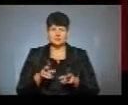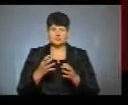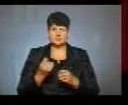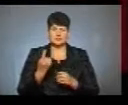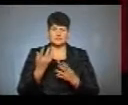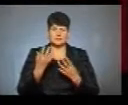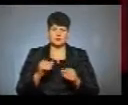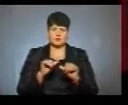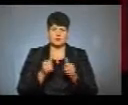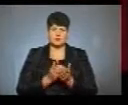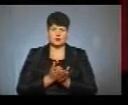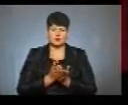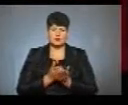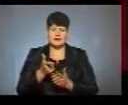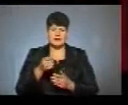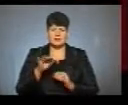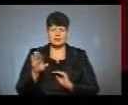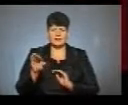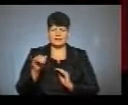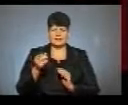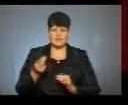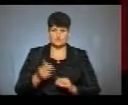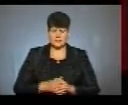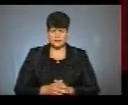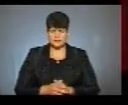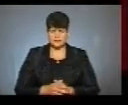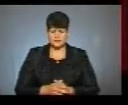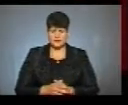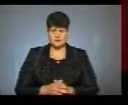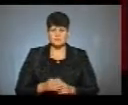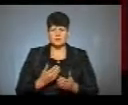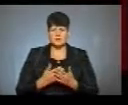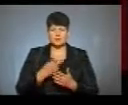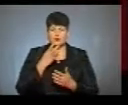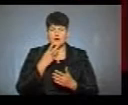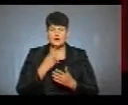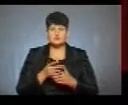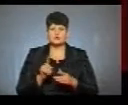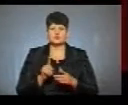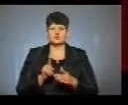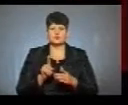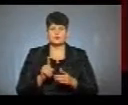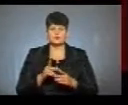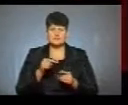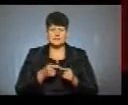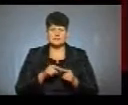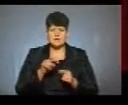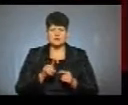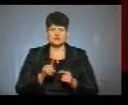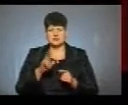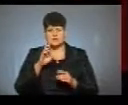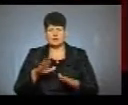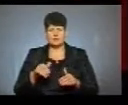щоб оформити послугу «Газовий депозит». Статистика показує, що зимою, як правило, газ дорожчий, тому я вирішив по тій ціні, що зараз держава